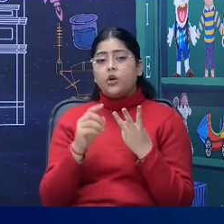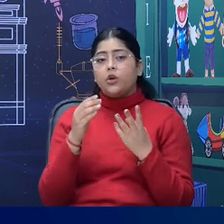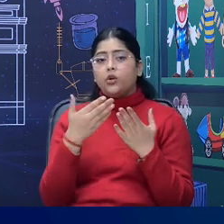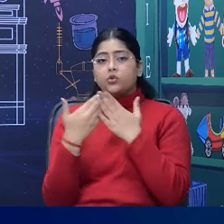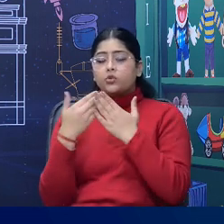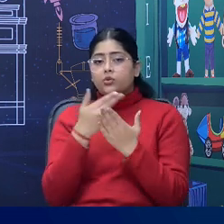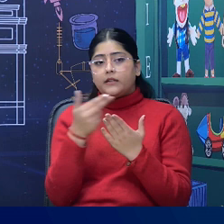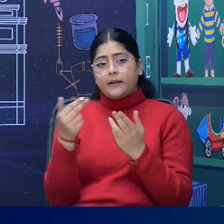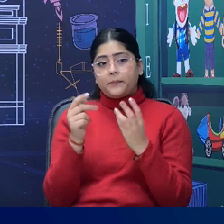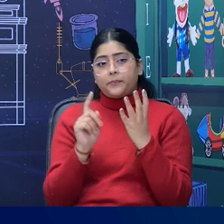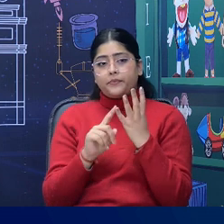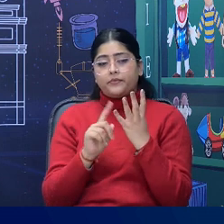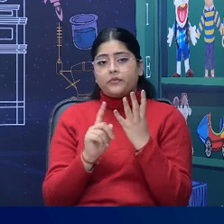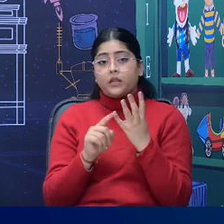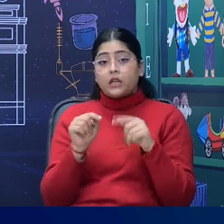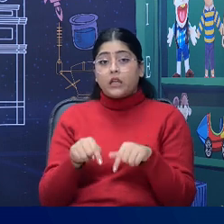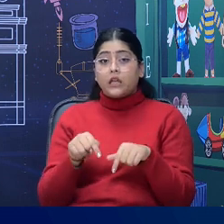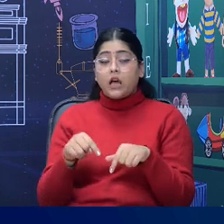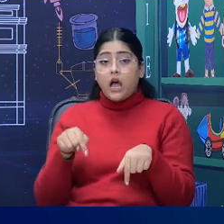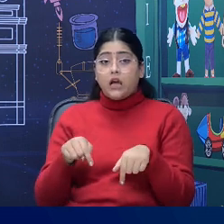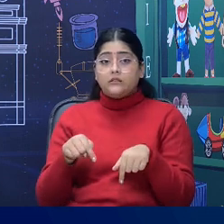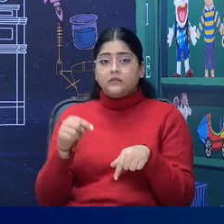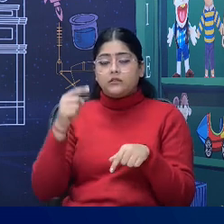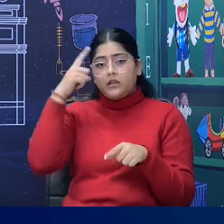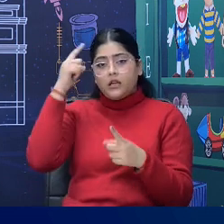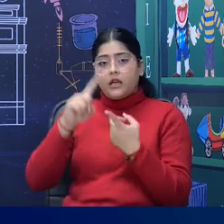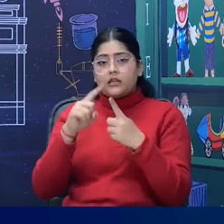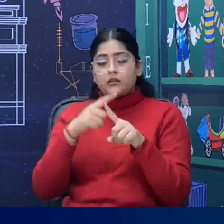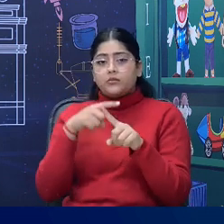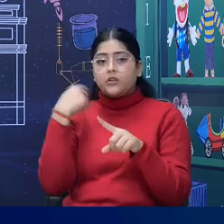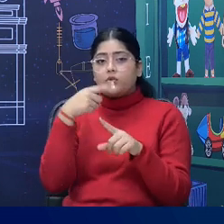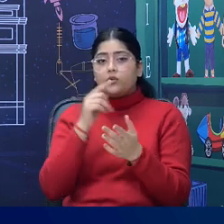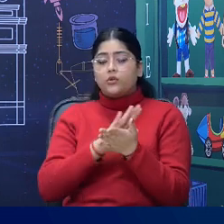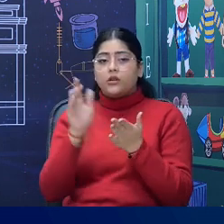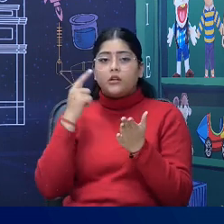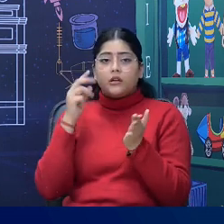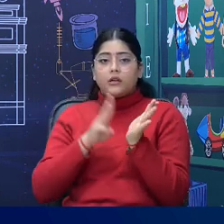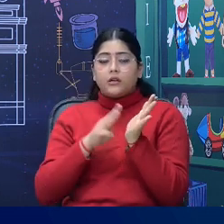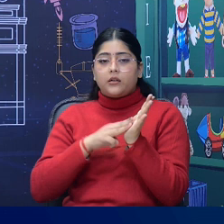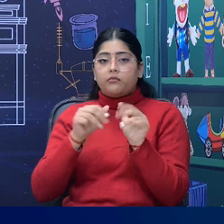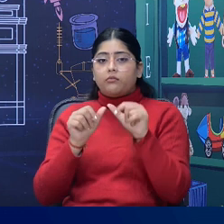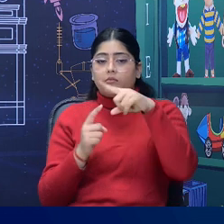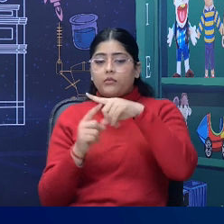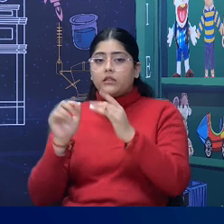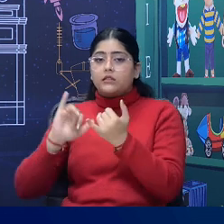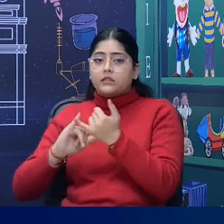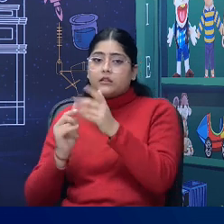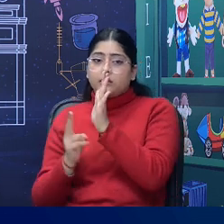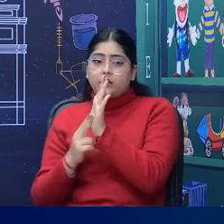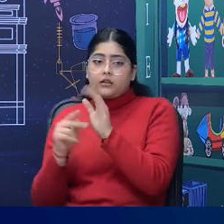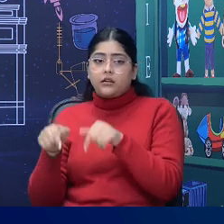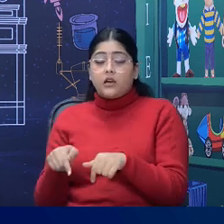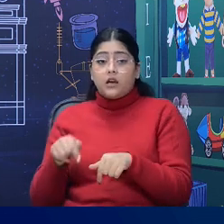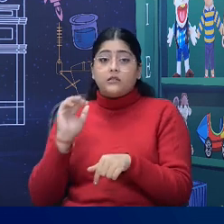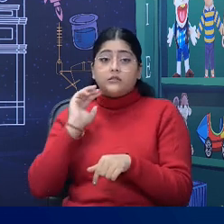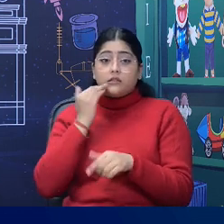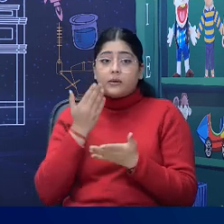पता नीचे आपको शिक्षक का नाम देना है एक्सपर्ट के नाम के तौर पर आप सर हिम मत सिंह नेगी का नाम दें आज के सत्र की तारीख